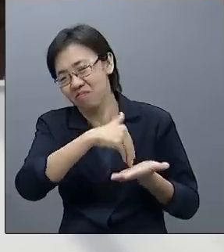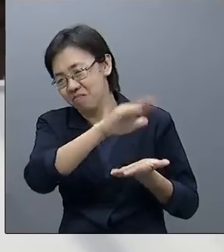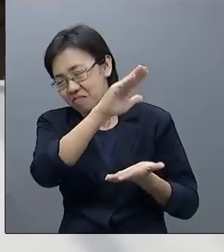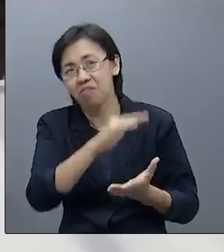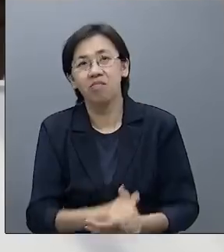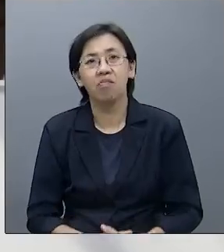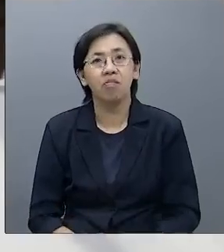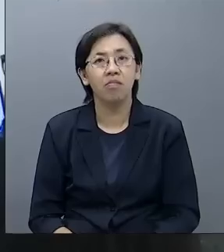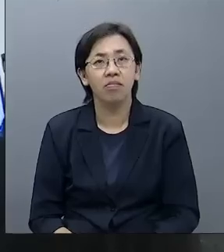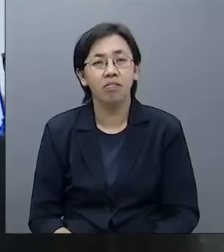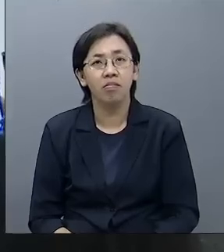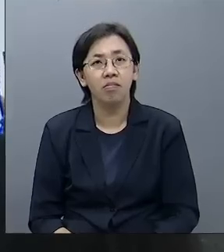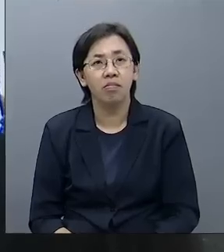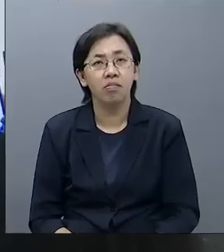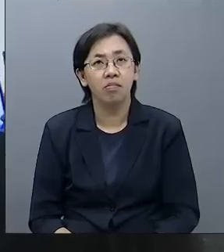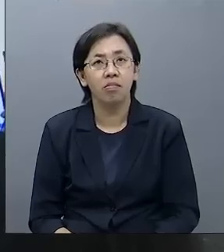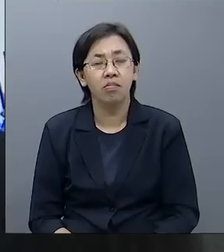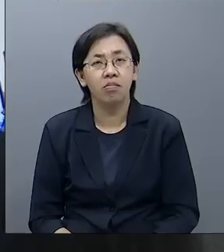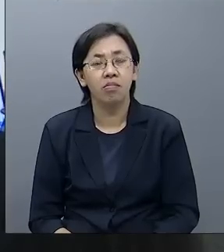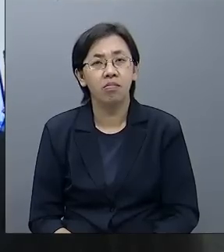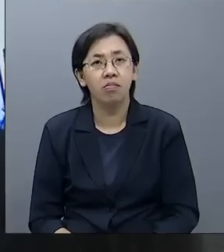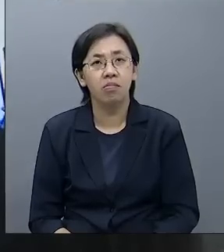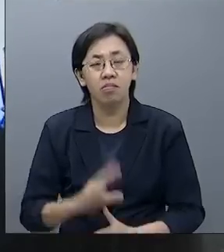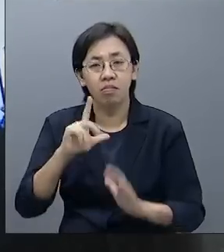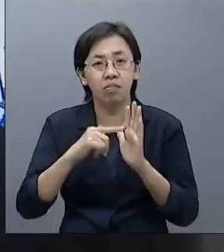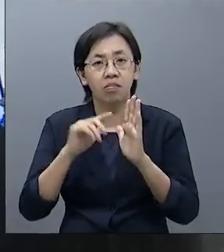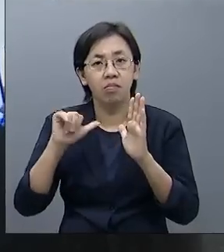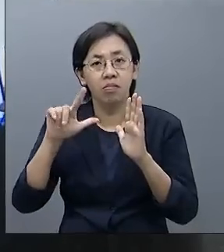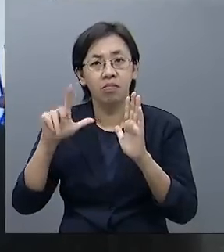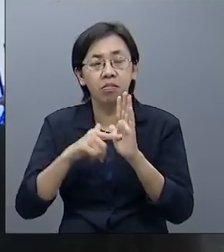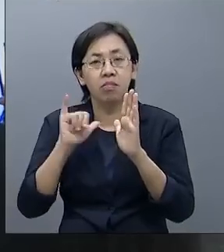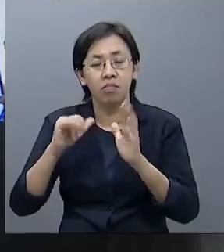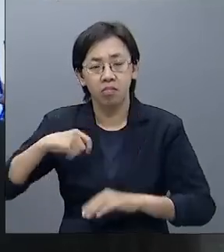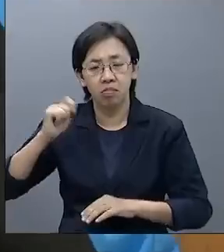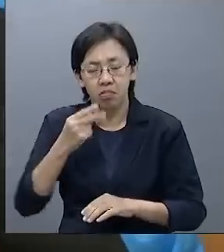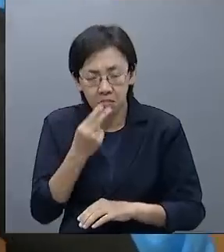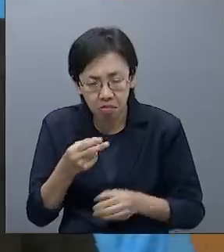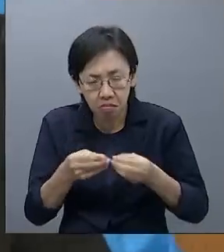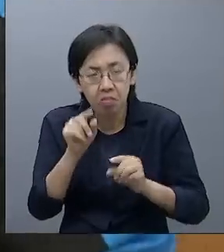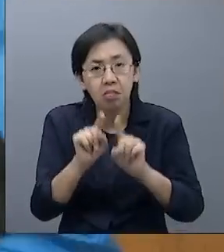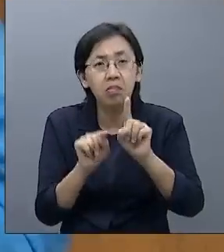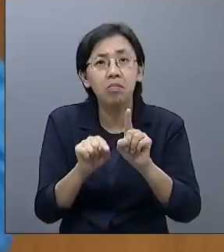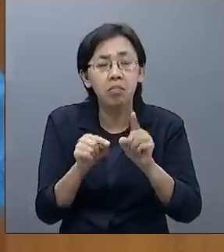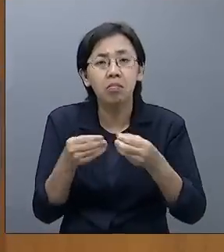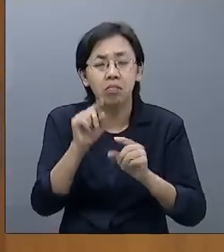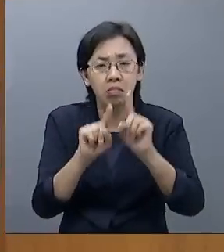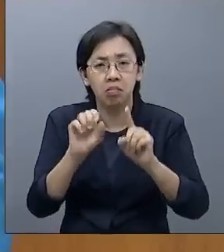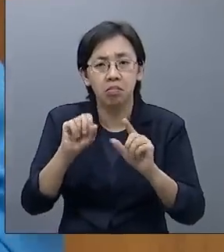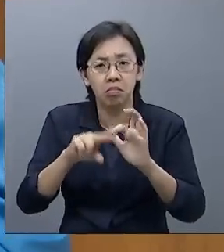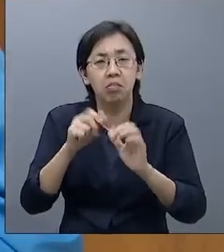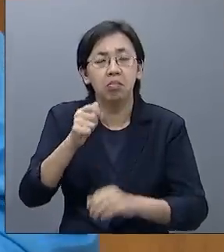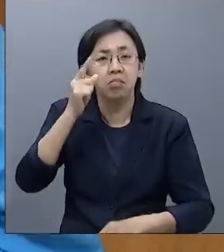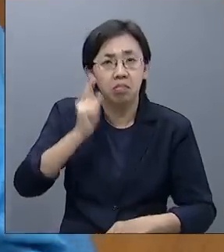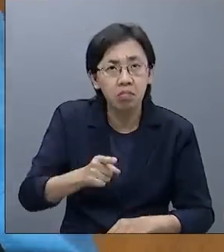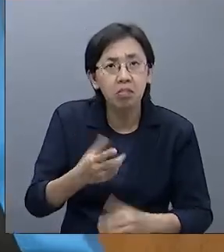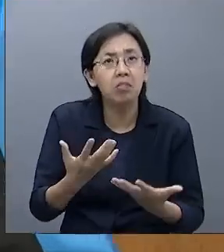ค่ะและแน่นอนค่ะว่าด้วยกรณีของนายชาญชัยศาลพบว่าหุ้นที่ถือเป็นหุ้นสื่อจริงแต่ไม่ได้